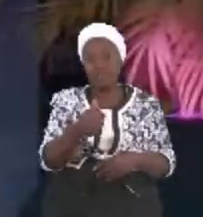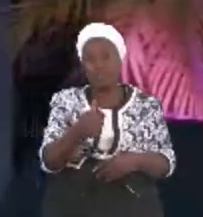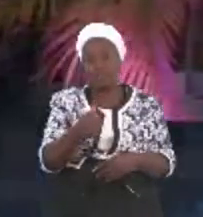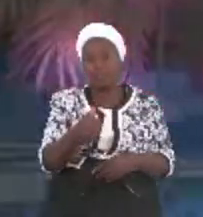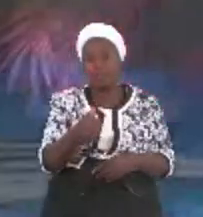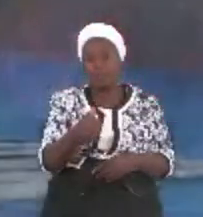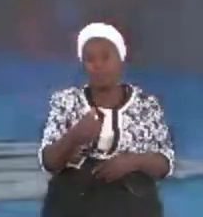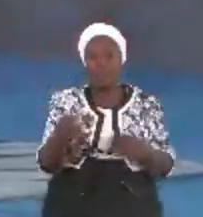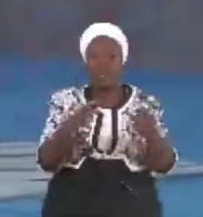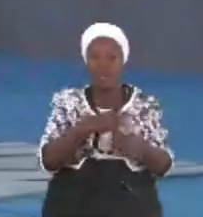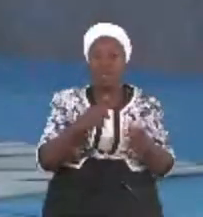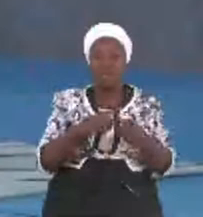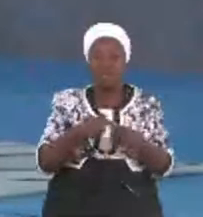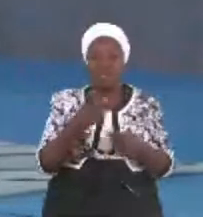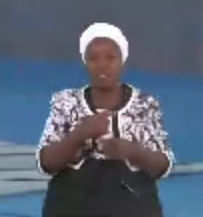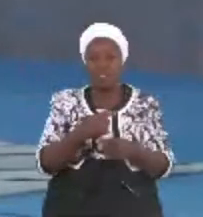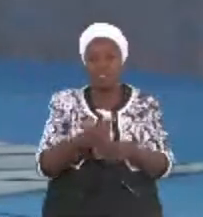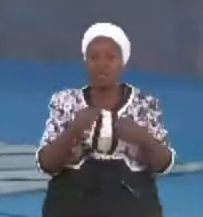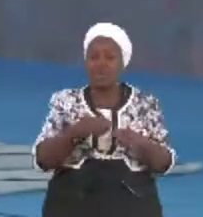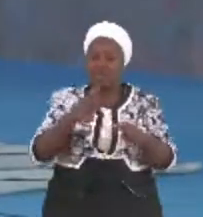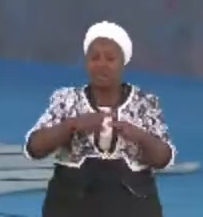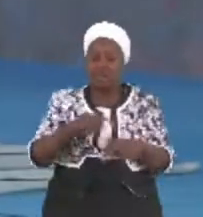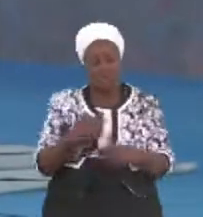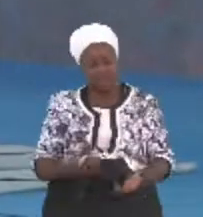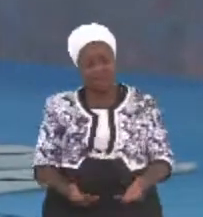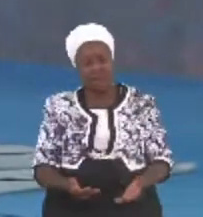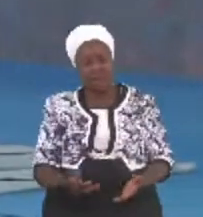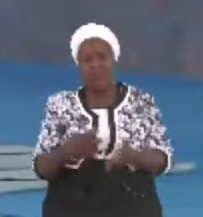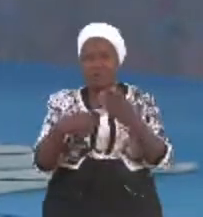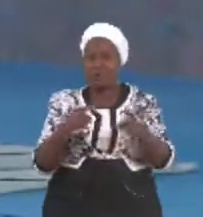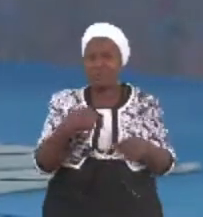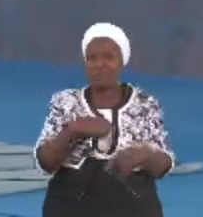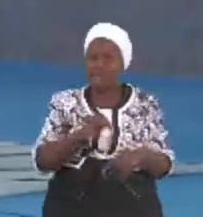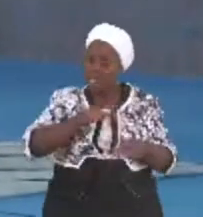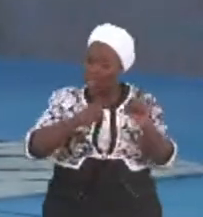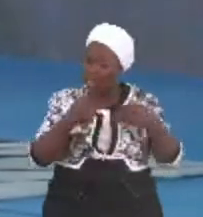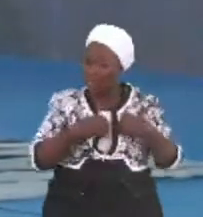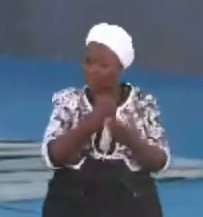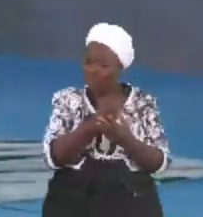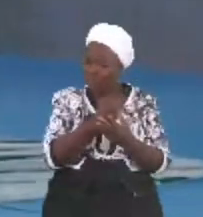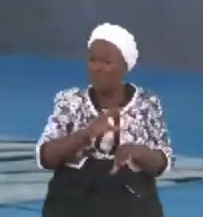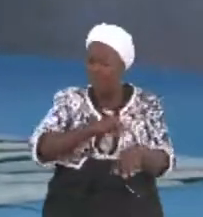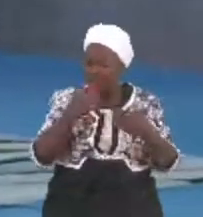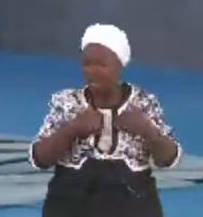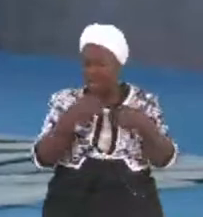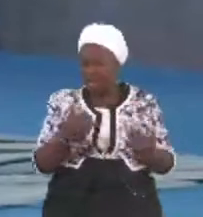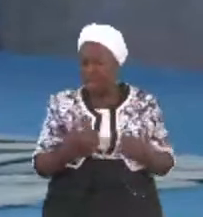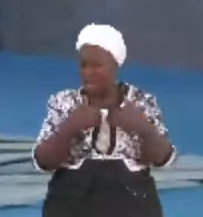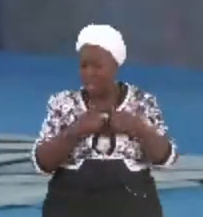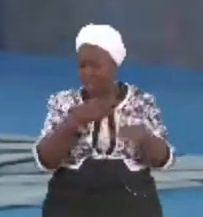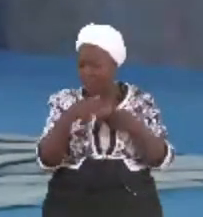étant entré en lui-même, lorsqu'il a retrouvé ses sens, il dit, ah, je veux le pardon, je pouvais avoir autre chose, je pouvais avoir